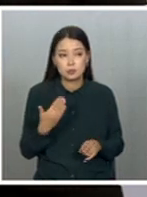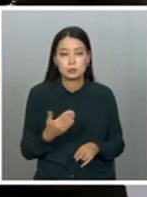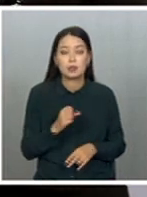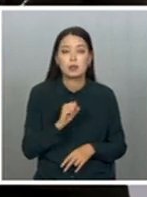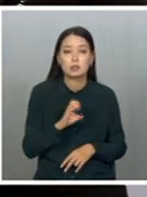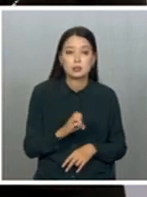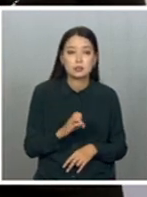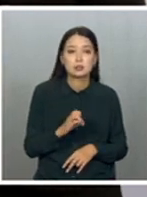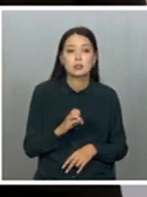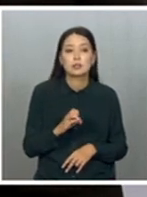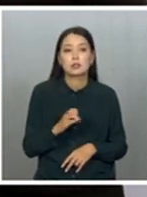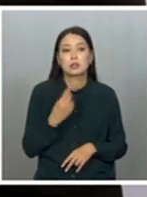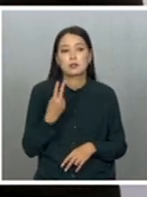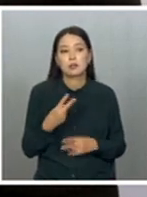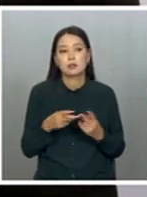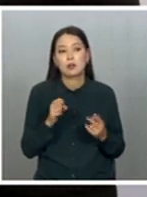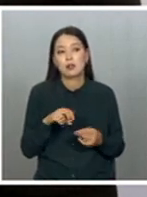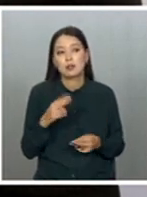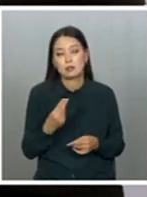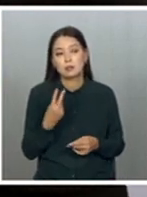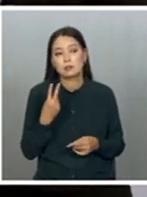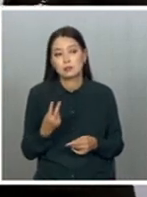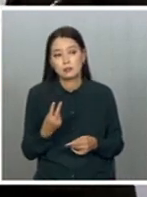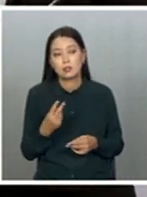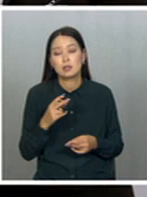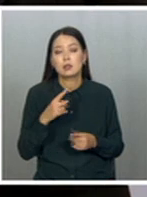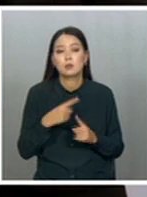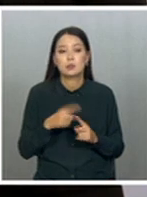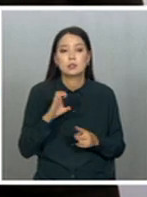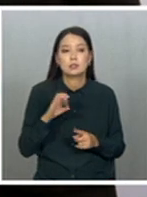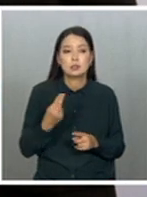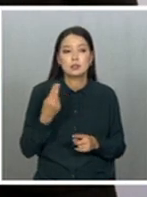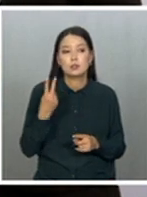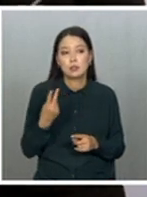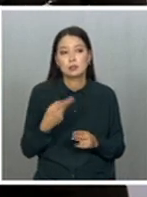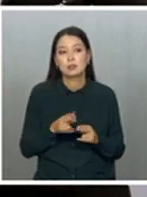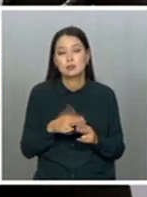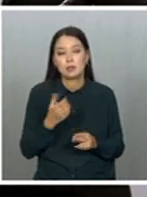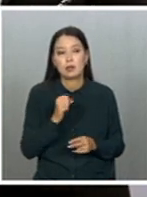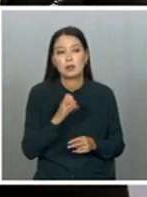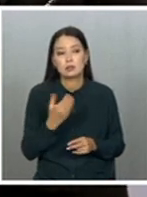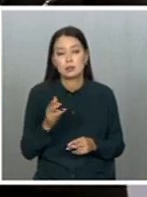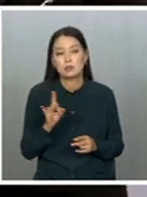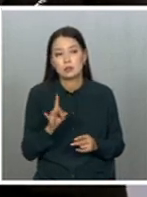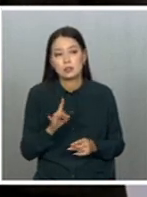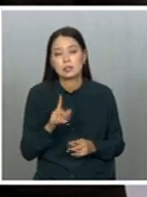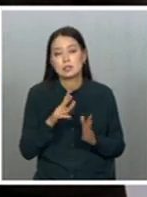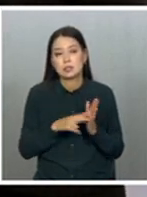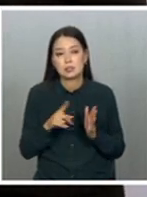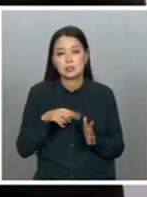А-сының квадраты А-ды мен С-дының квадратының қосынысына тең. Сол кезде А-сының ұзындығы 8 түбірасты